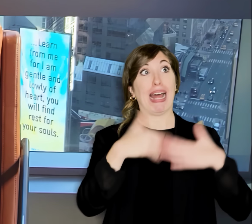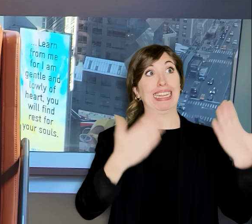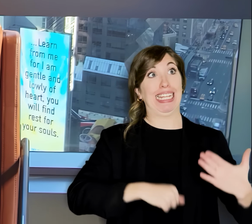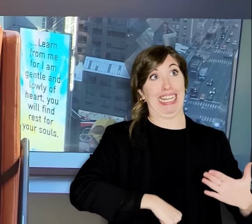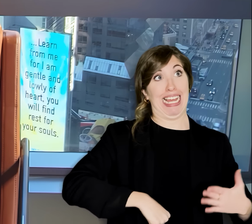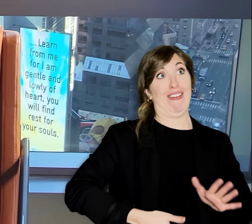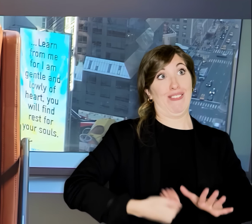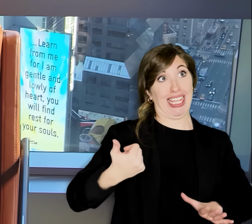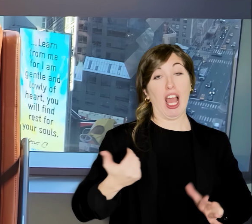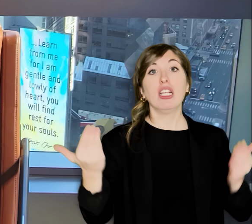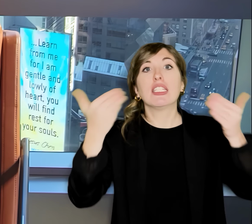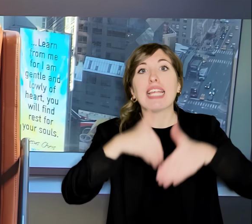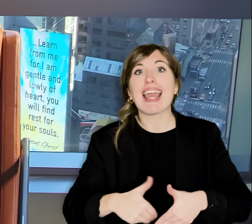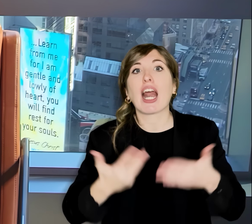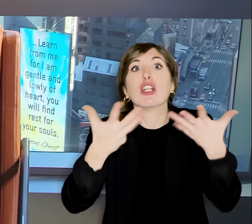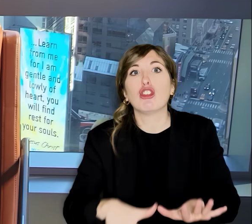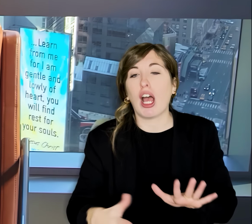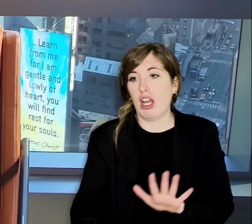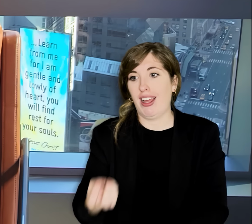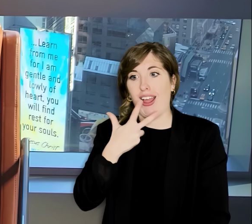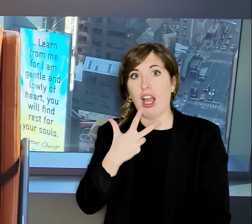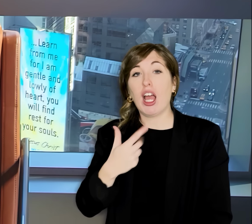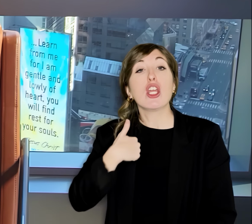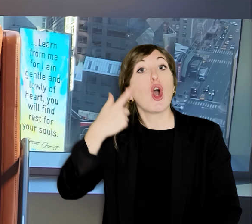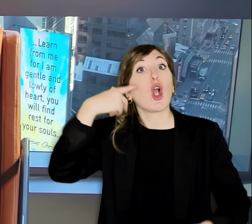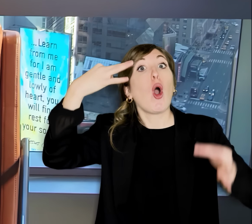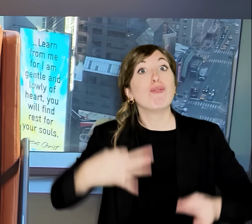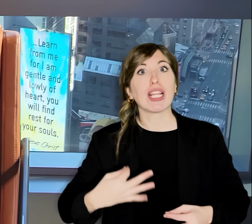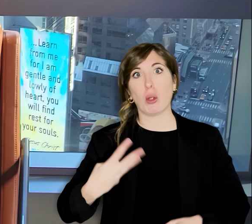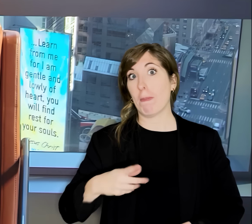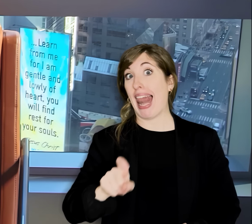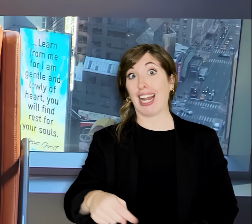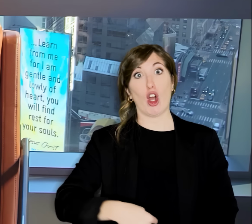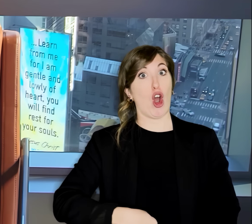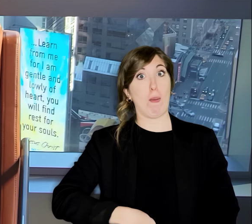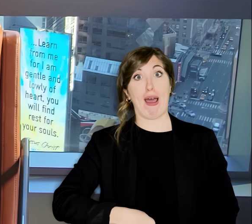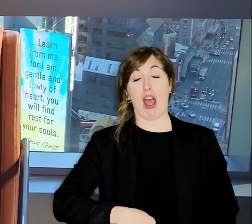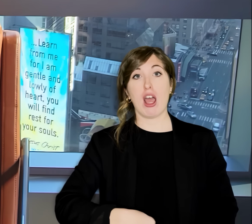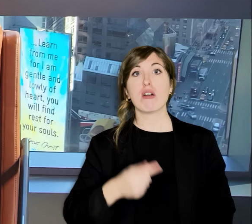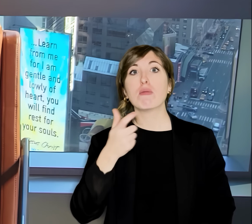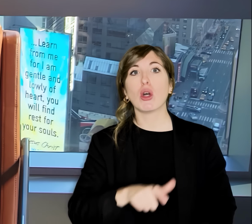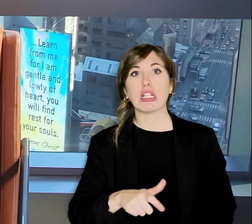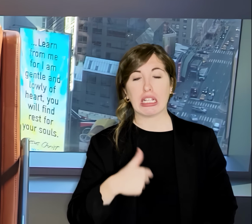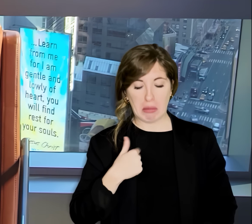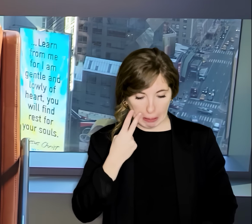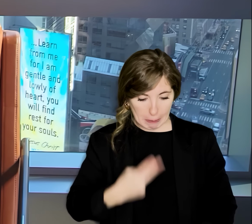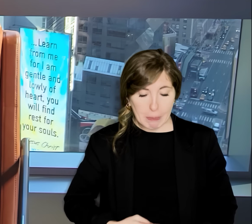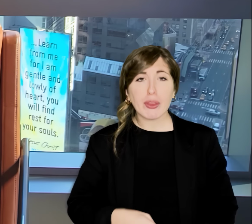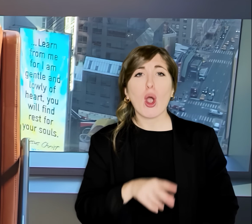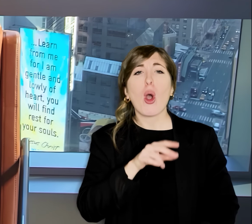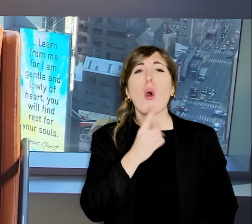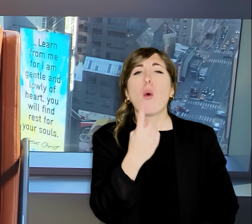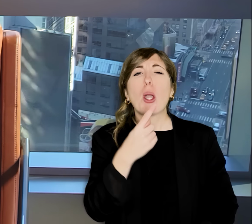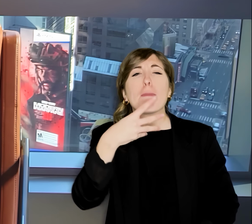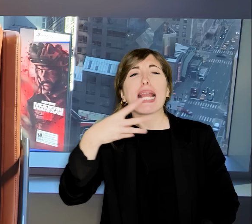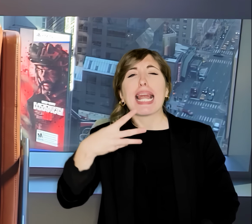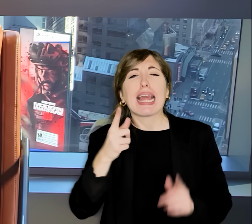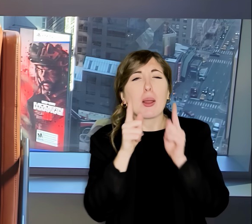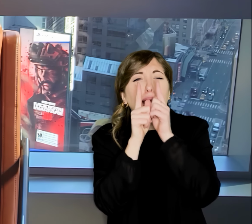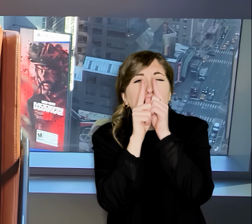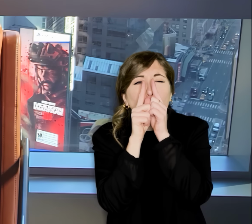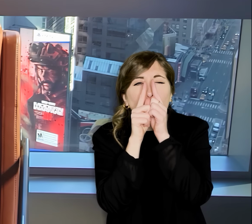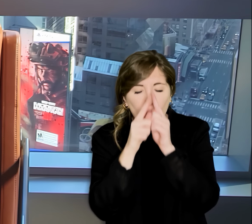detto vai tranquillo ma io pensavo che non fossi su noma perché perché me ne sono accorto er 1 millimetro di roba sulla pancia e quindi mi